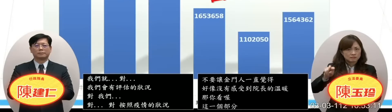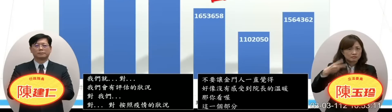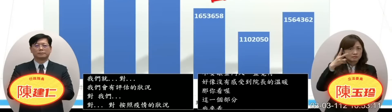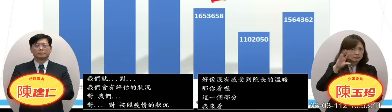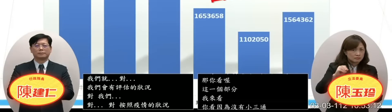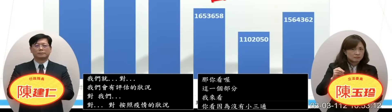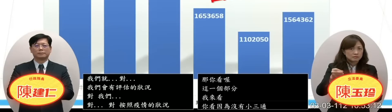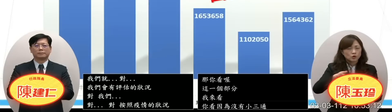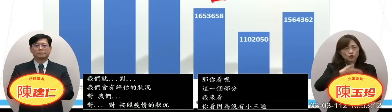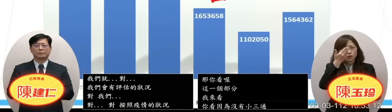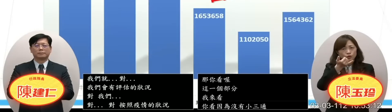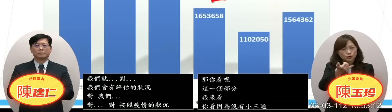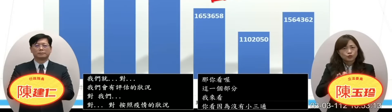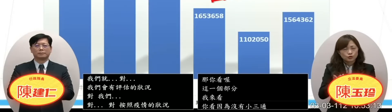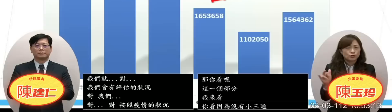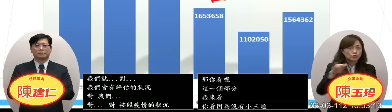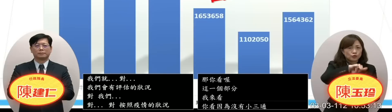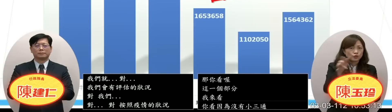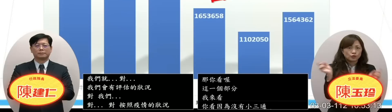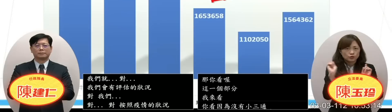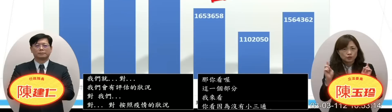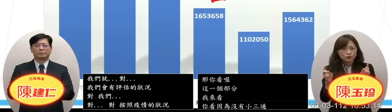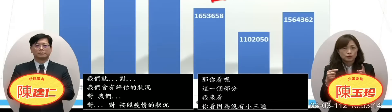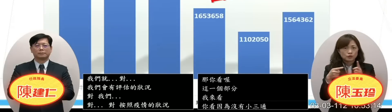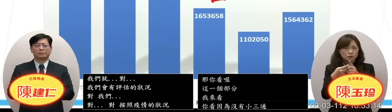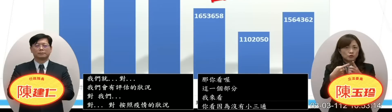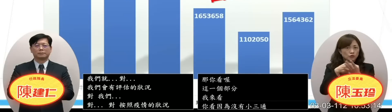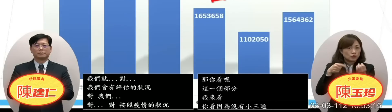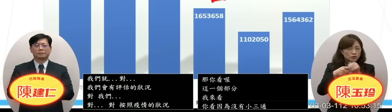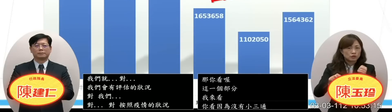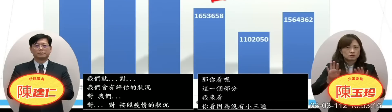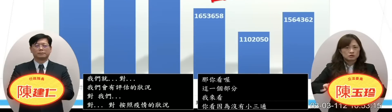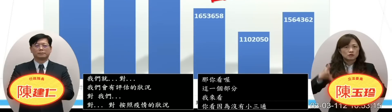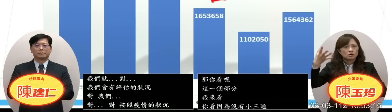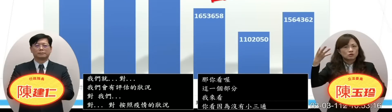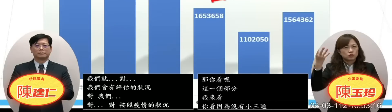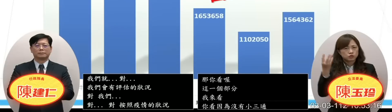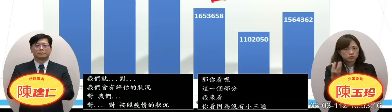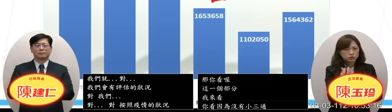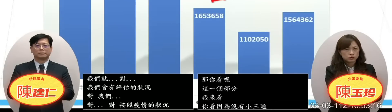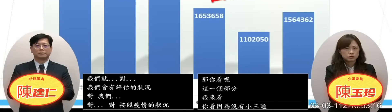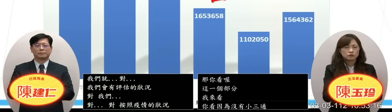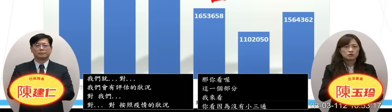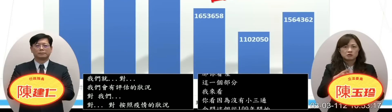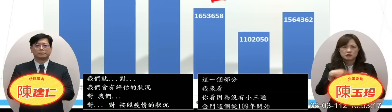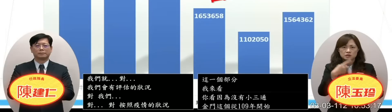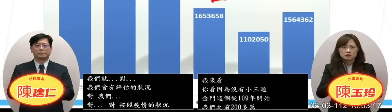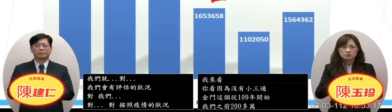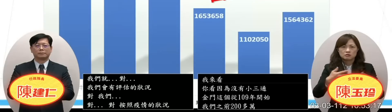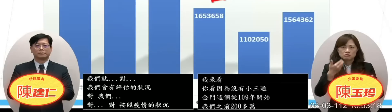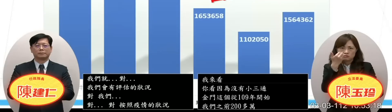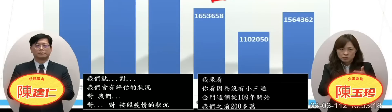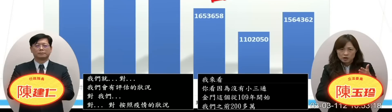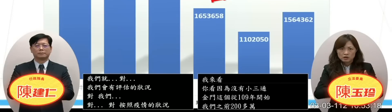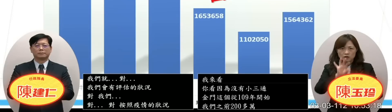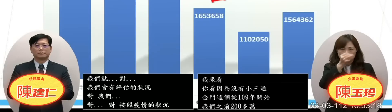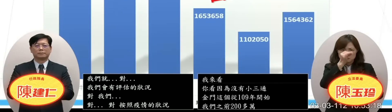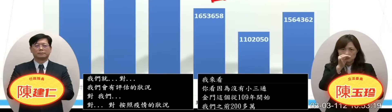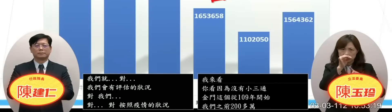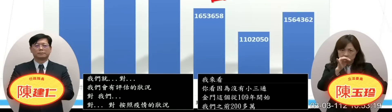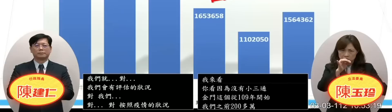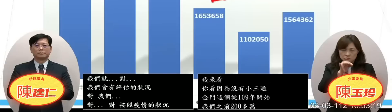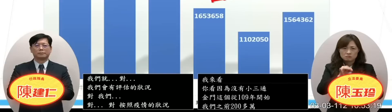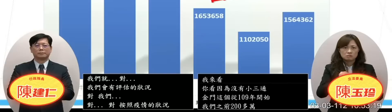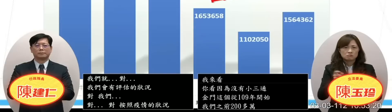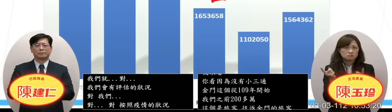200多万，这个是旅客往返金门这个旅客，这几年消失了，一年消失了100万的这个旅客，对